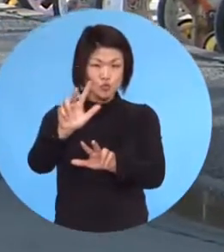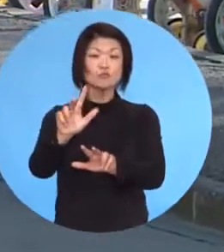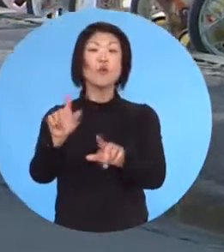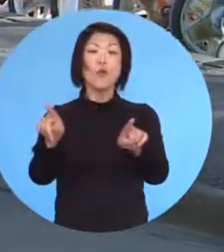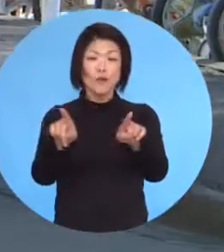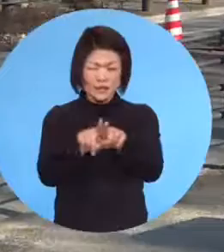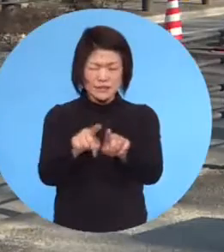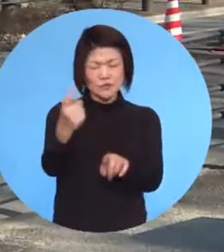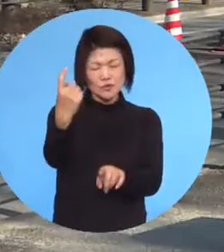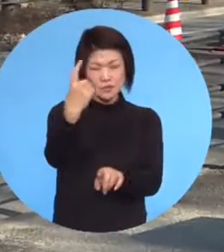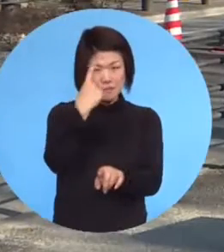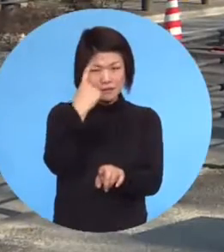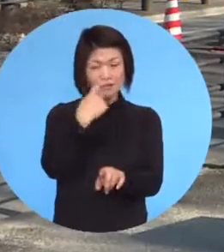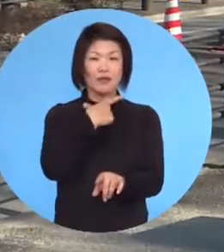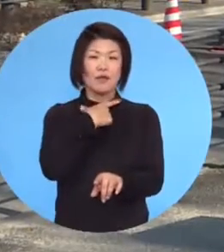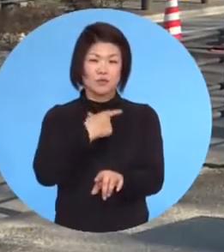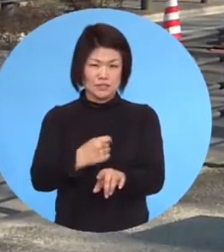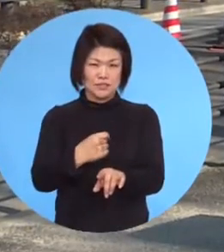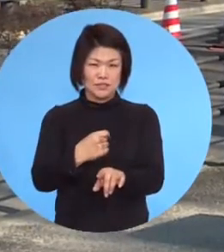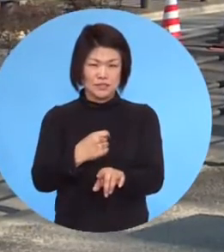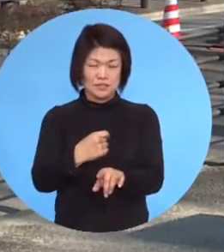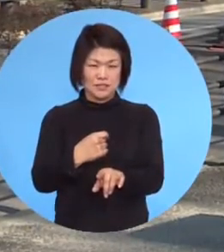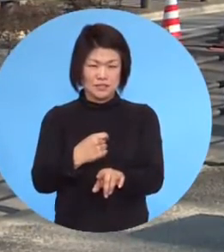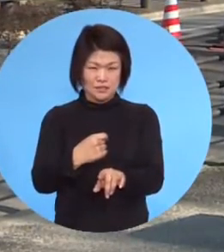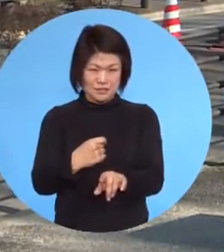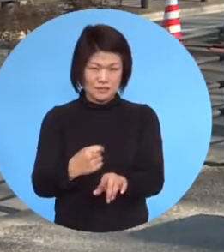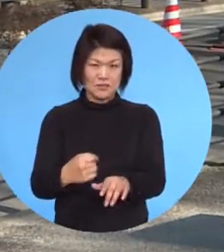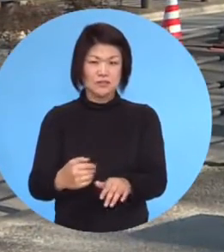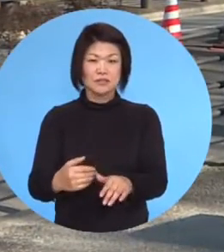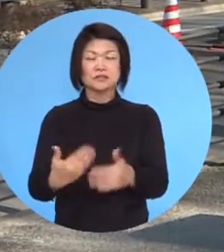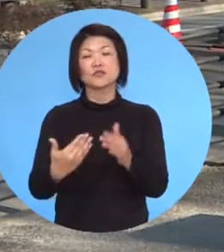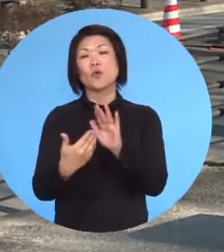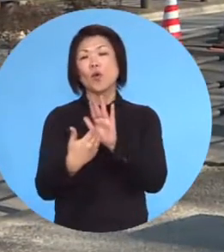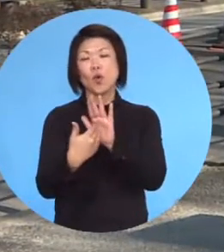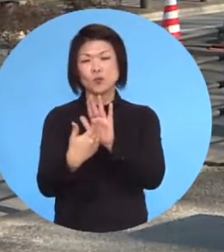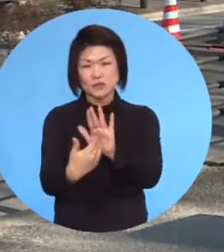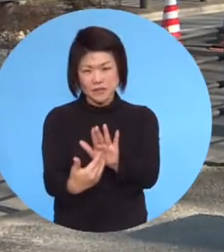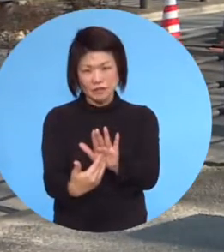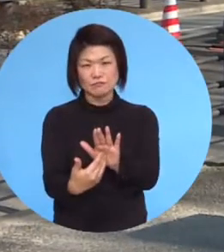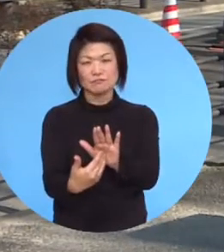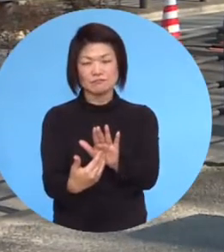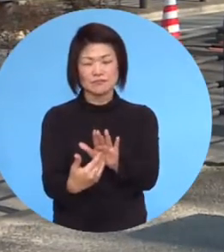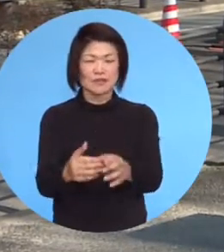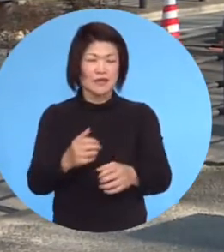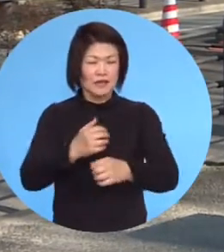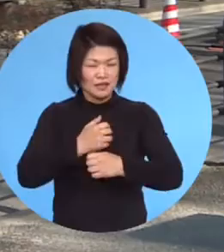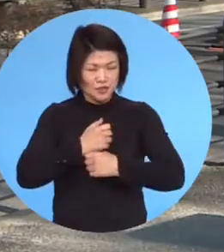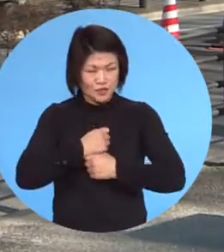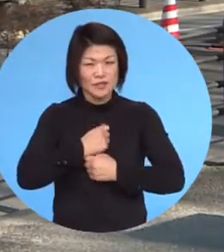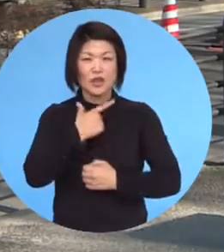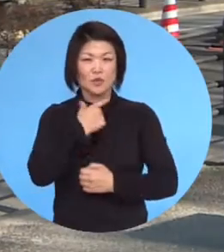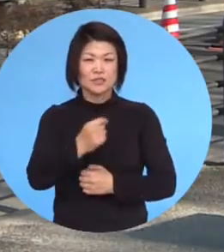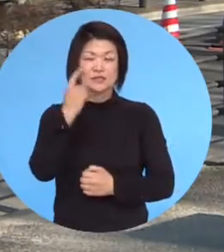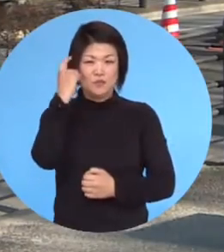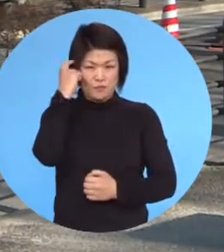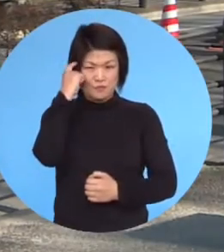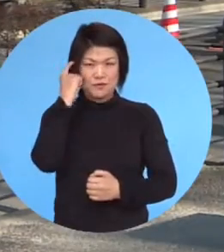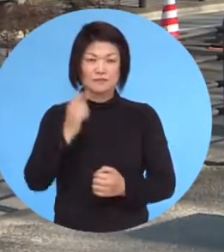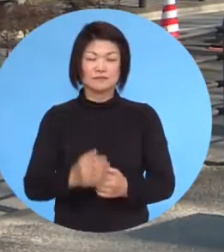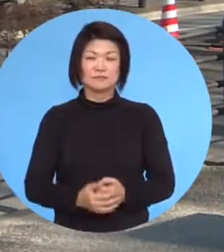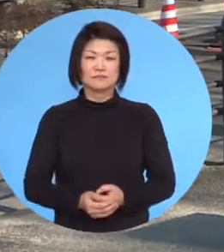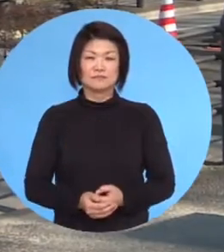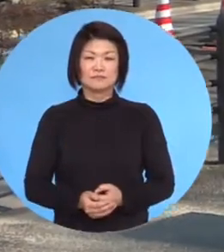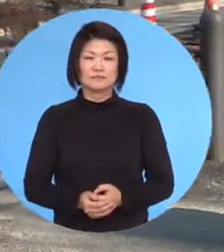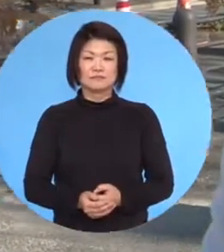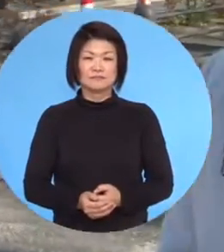を一緒に学んでいただいて、交通事故にならないように学んでいただきたいというふうに思っ